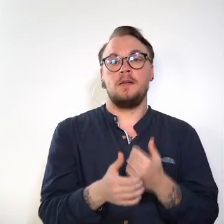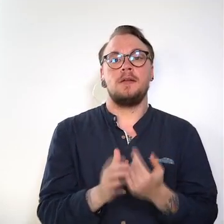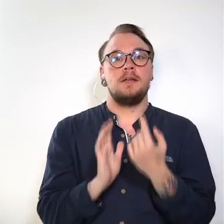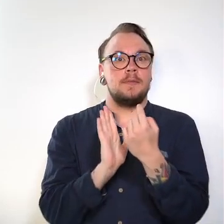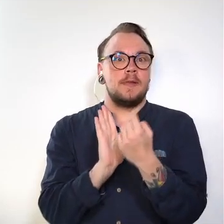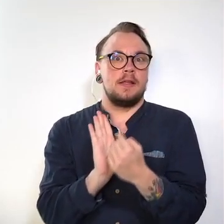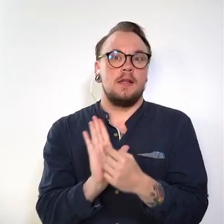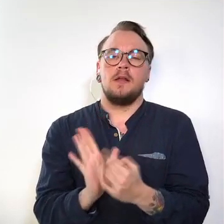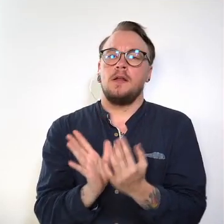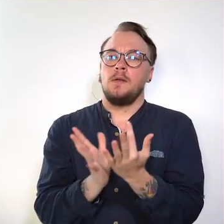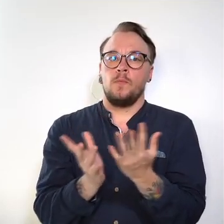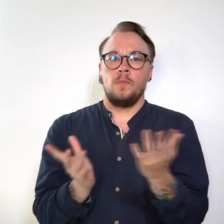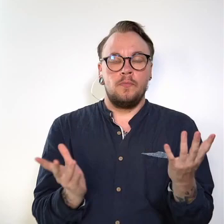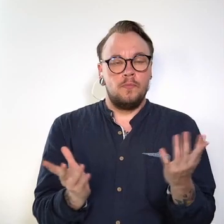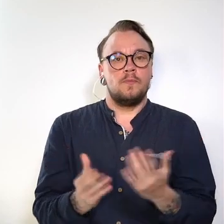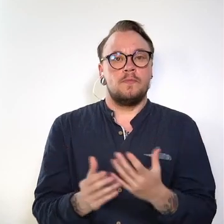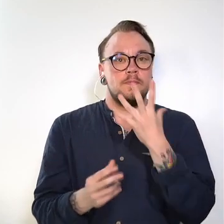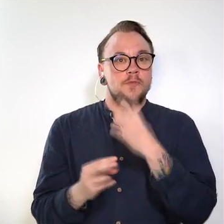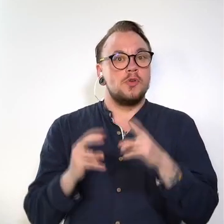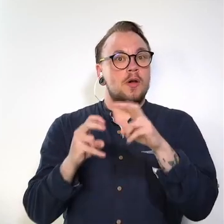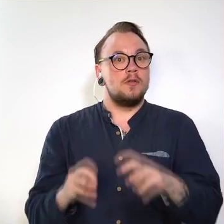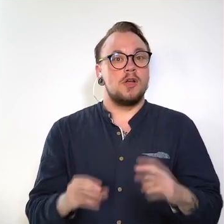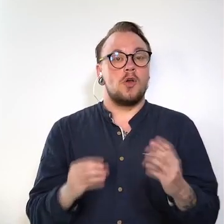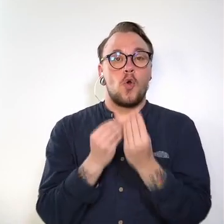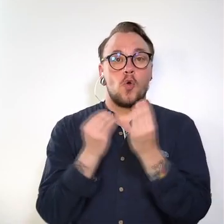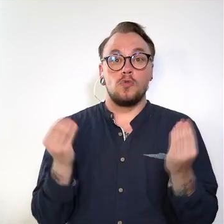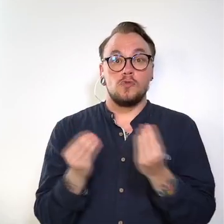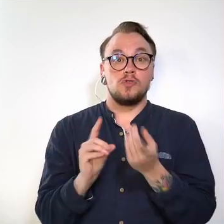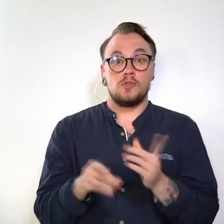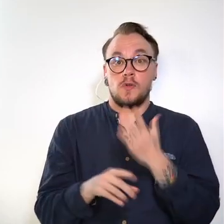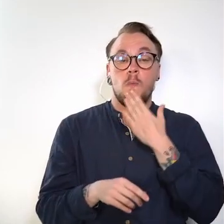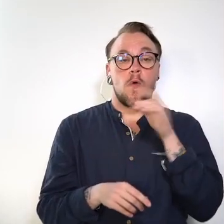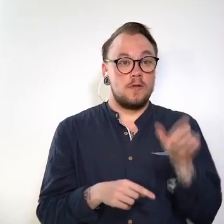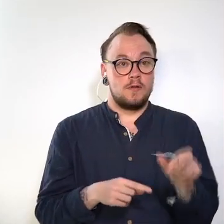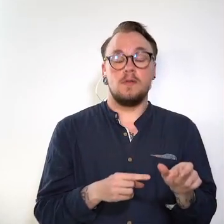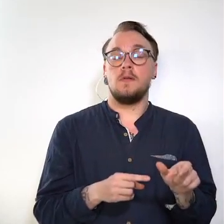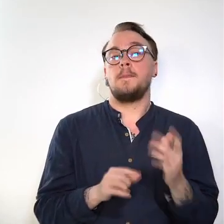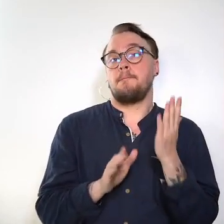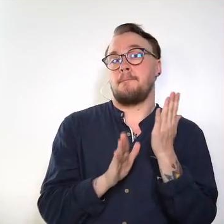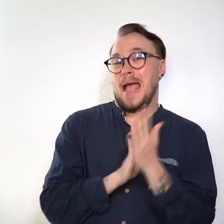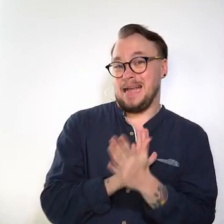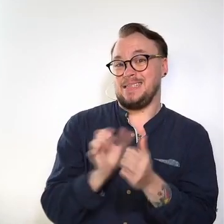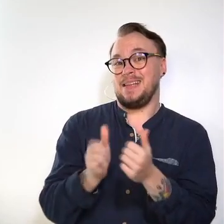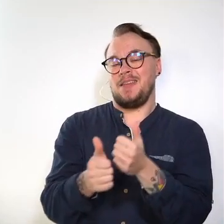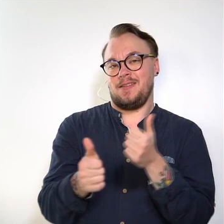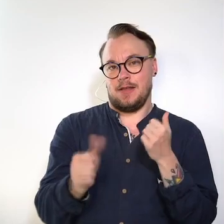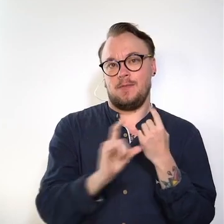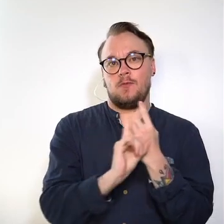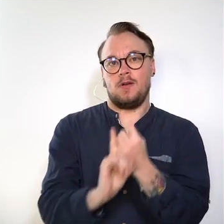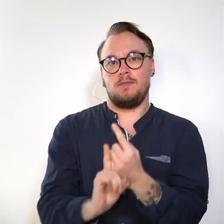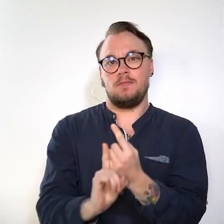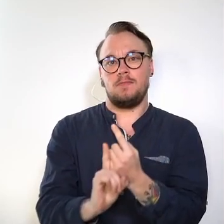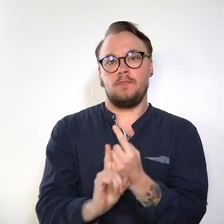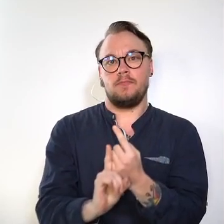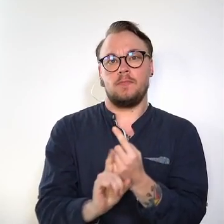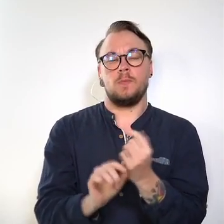ensinnäkin, nythän se on mahdollista. Mutta mulla on se mielikuva, että siellä niin kuin se vähän vaihtelee aina, koska se on nuoren